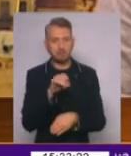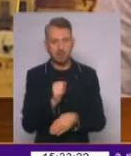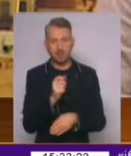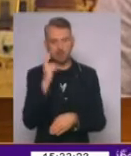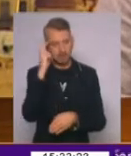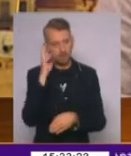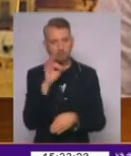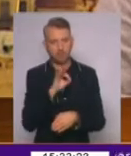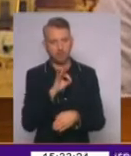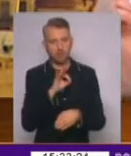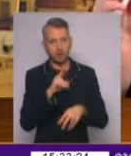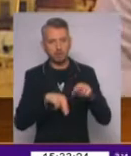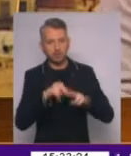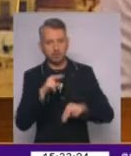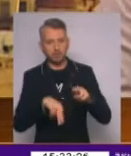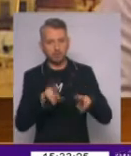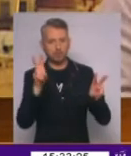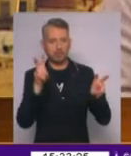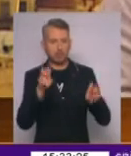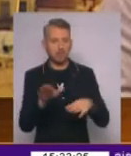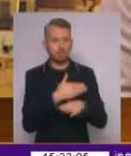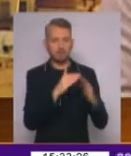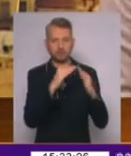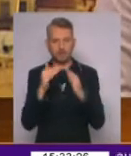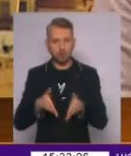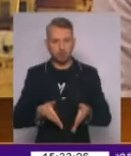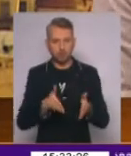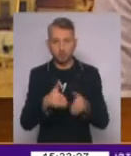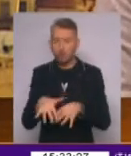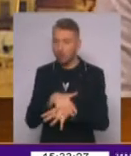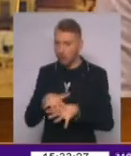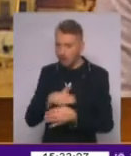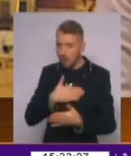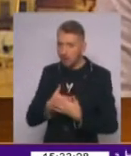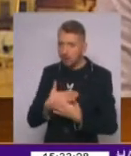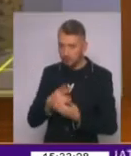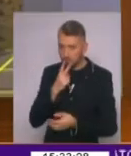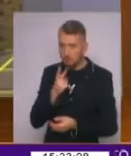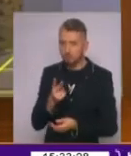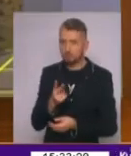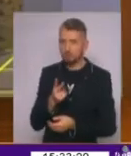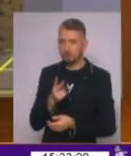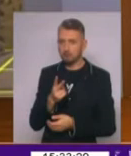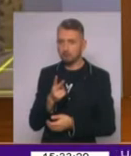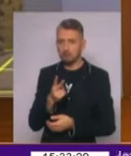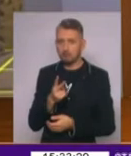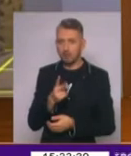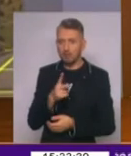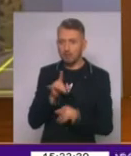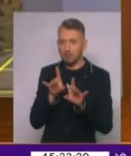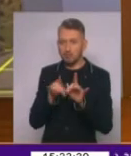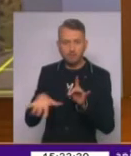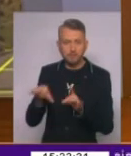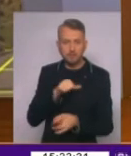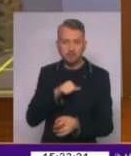про влаштування цього так званого міжквартального проїзду. Ну, бачите, громада активна, дійсно зазначає на всі, про всі найболючіші